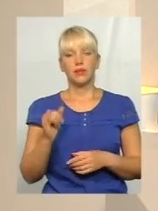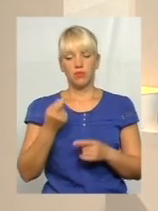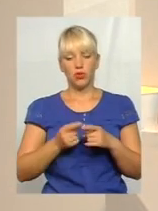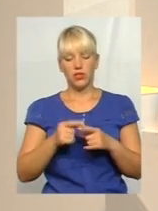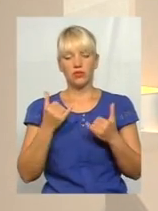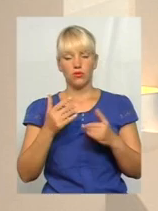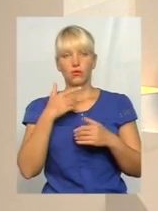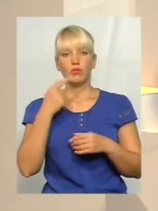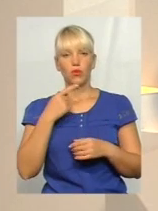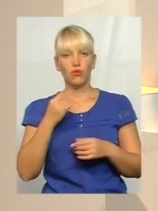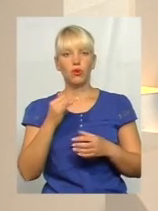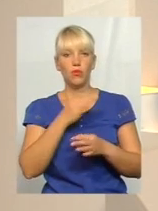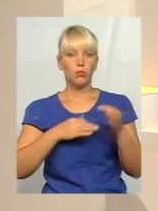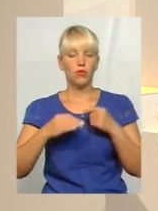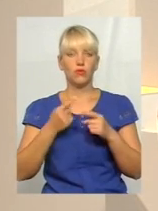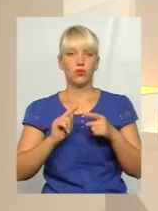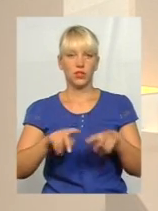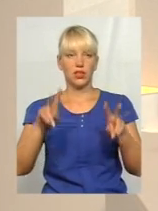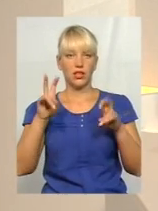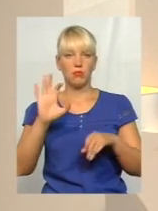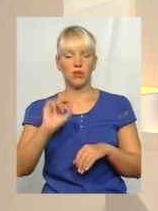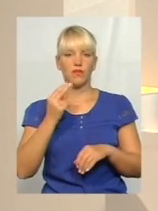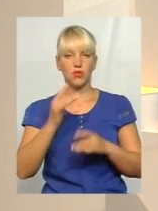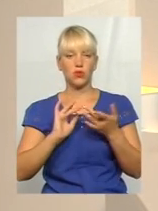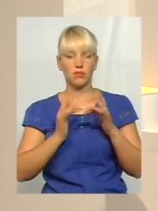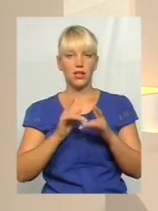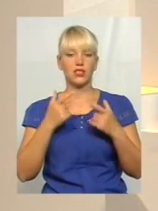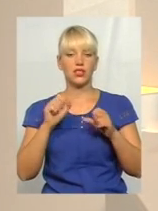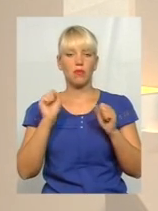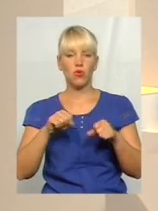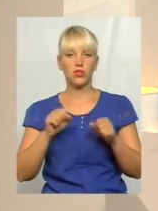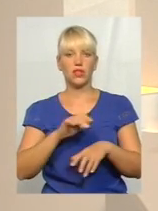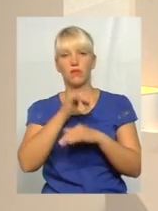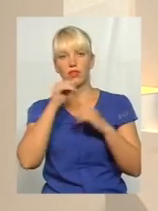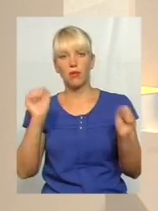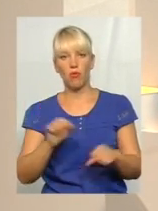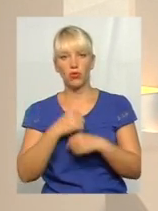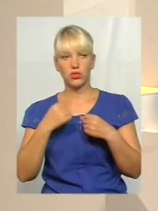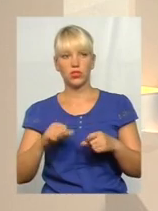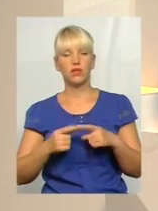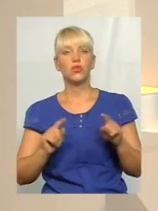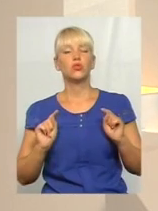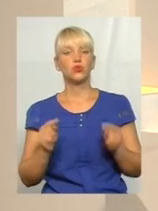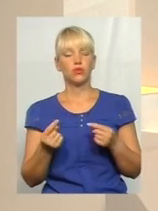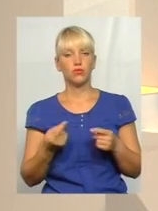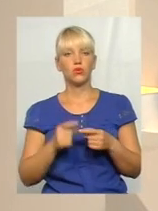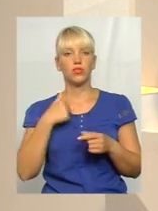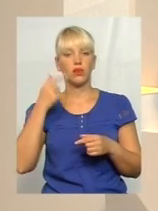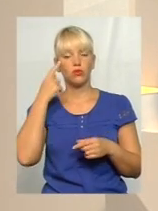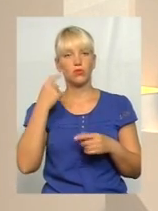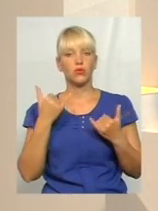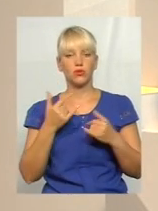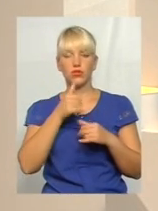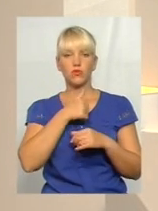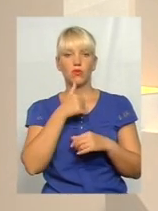е обговорювали цю тему в соцмережах всюди де можливо і неможливо і чому от Я думаю сьогодні